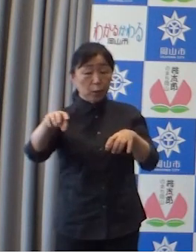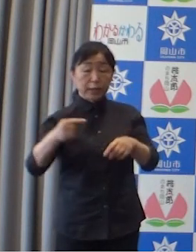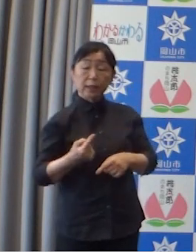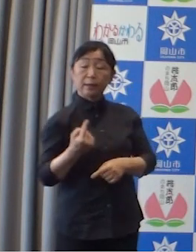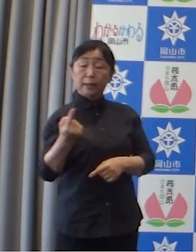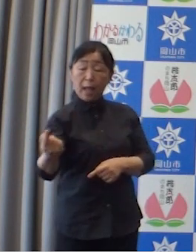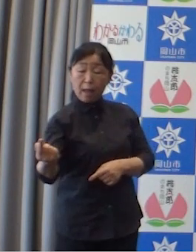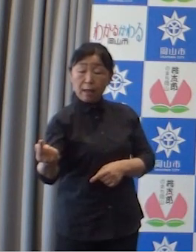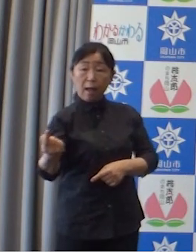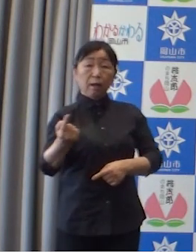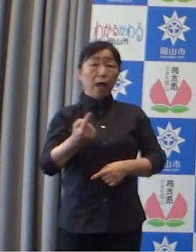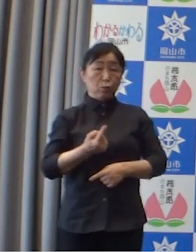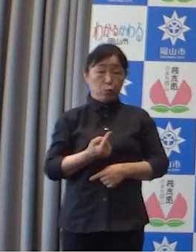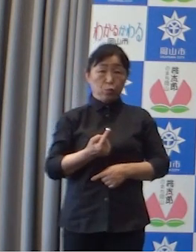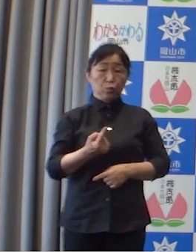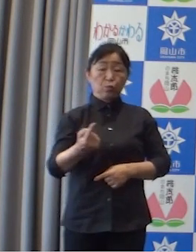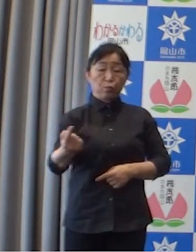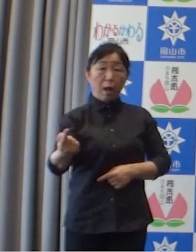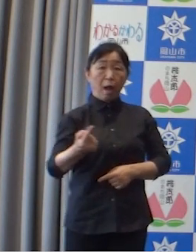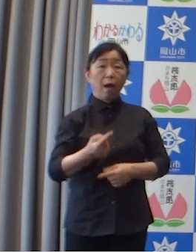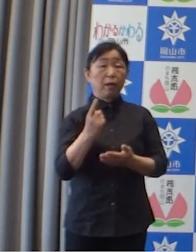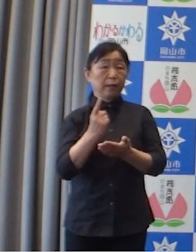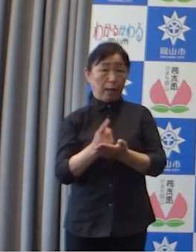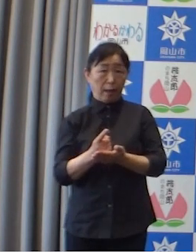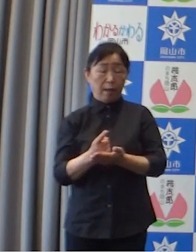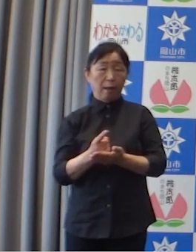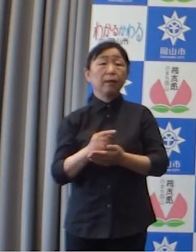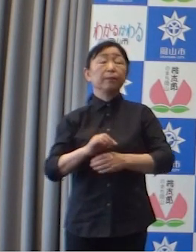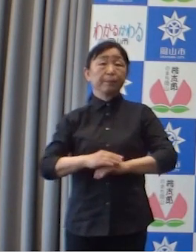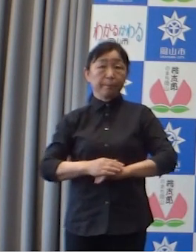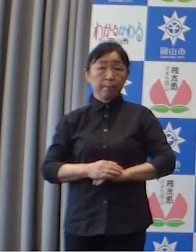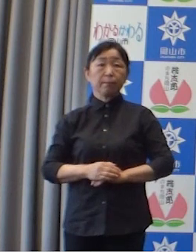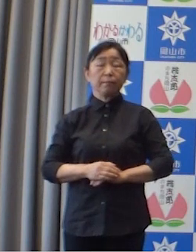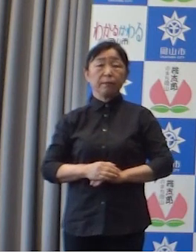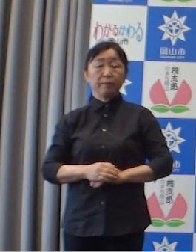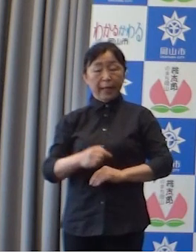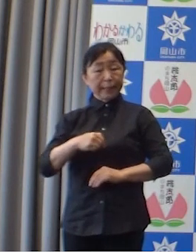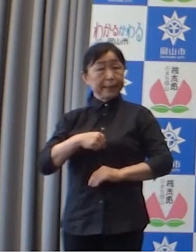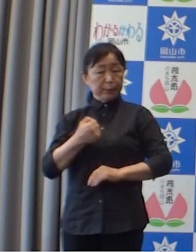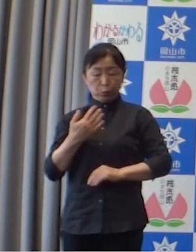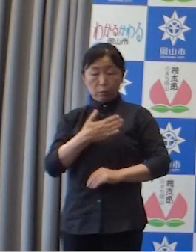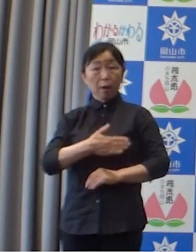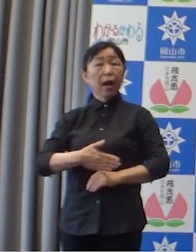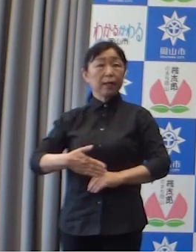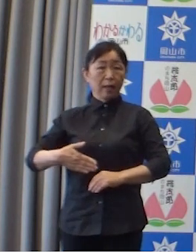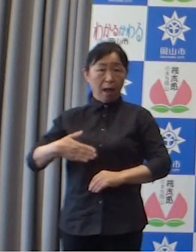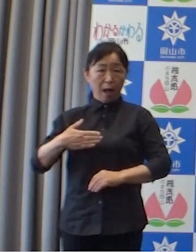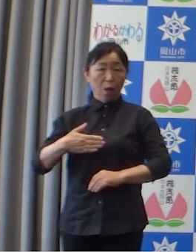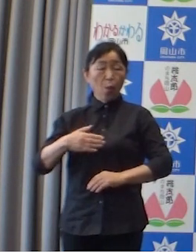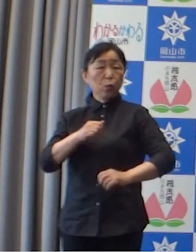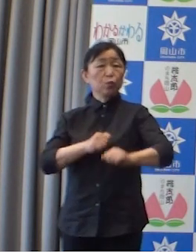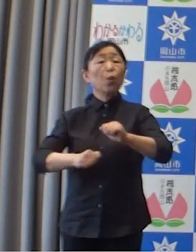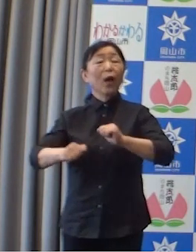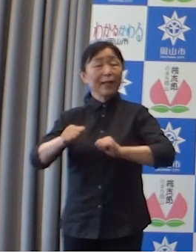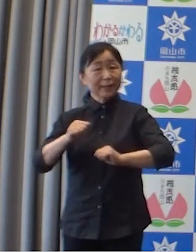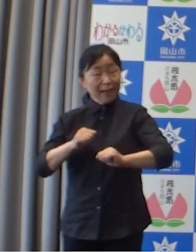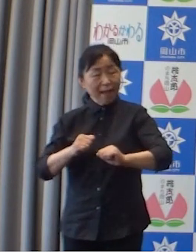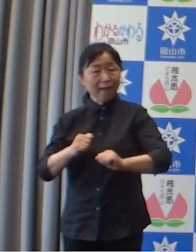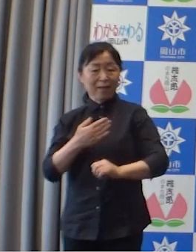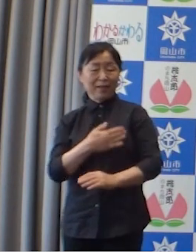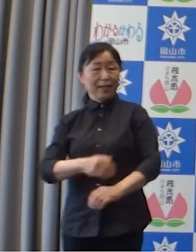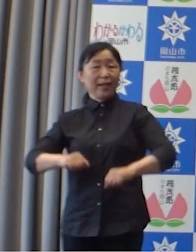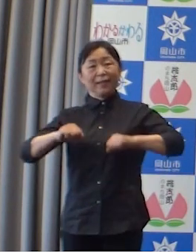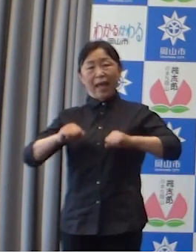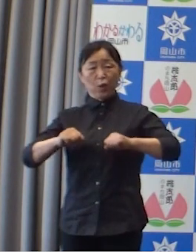で点から点に帰っていく。そこでね、やっぱり自分の体を動かして